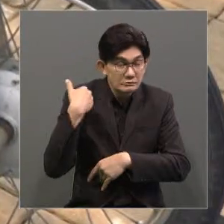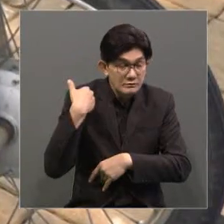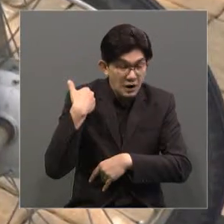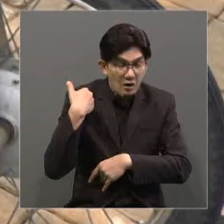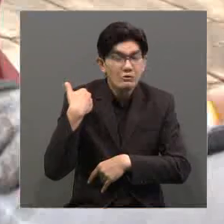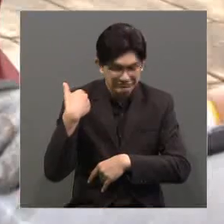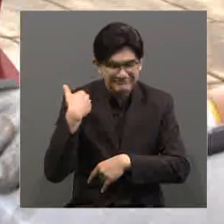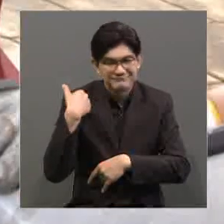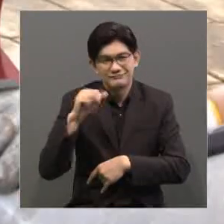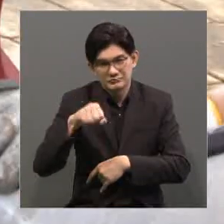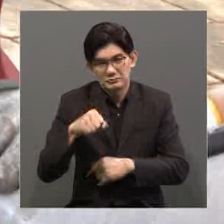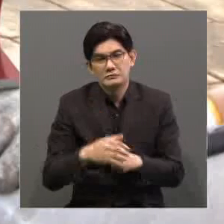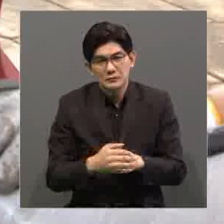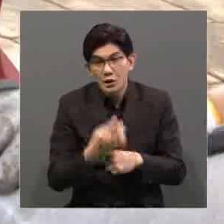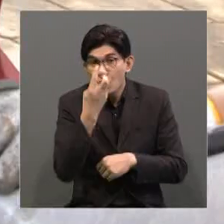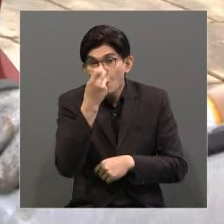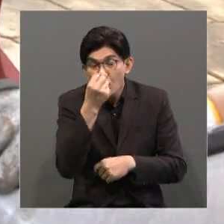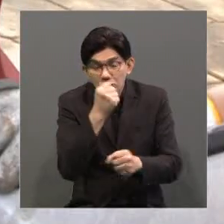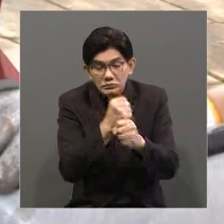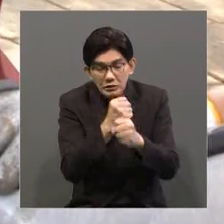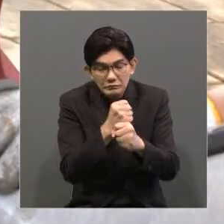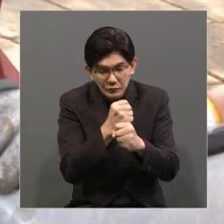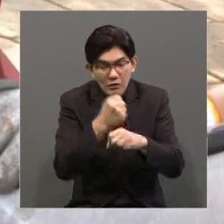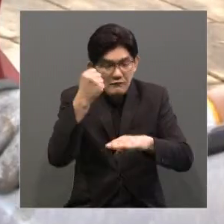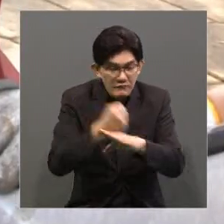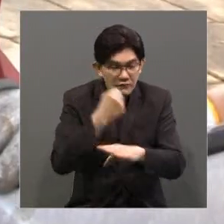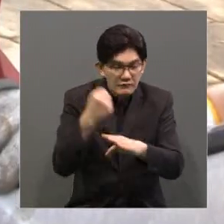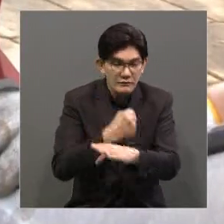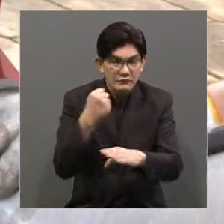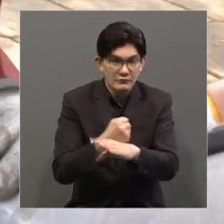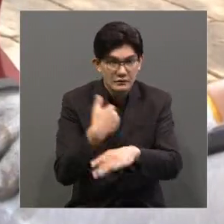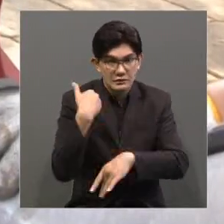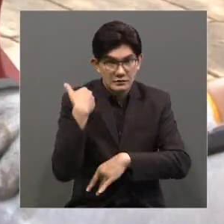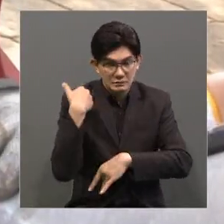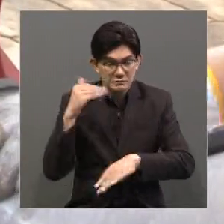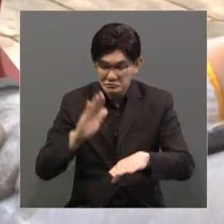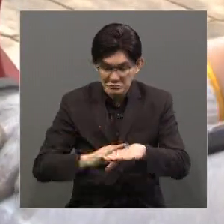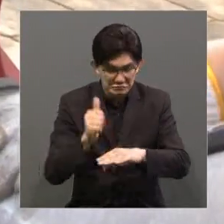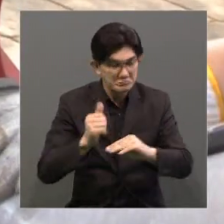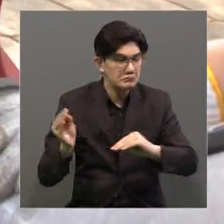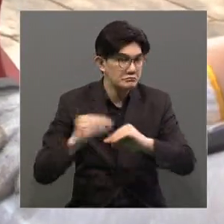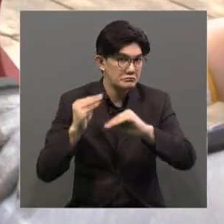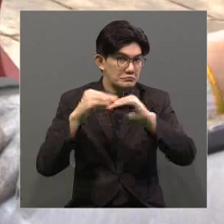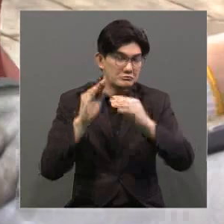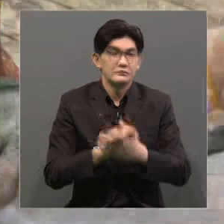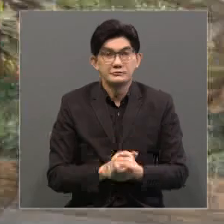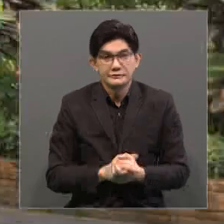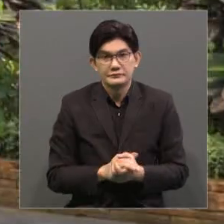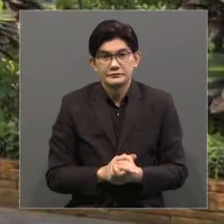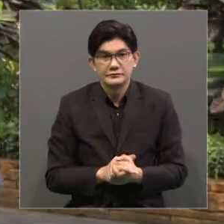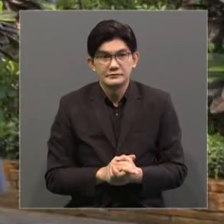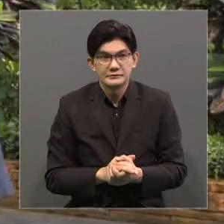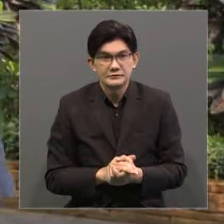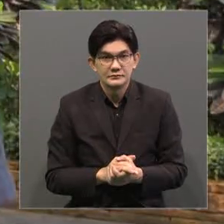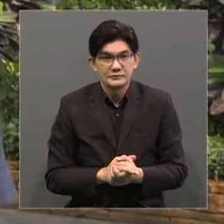มันก็พอเราทำไปเรื่อยๆฝึกเยอะๆครับมันก็การชำนาญมันก็มากขึ้นอะไรอย่างเงี้ย